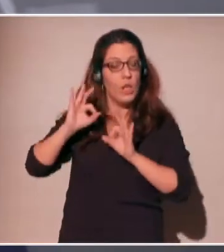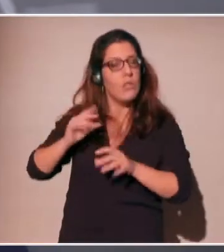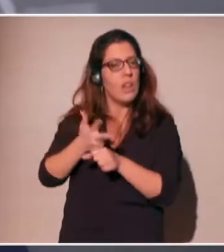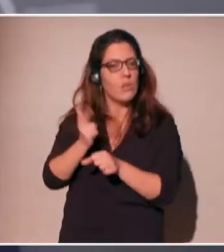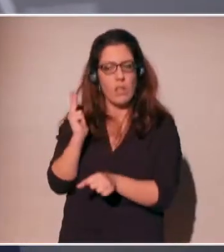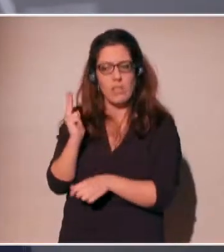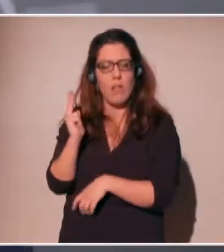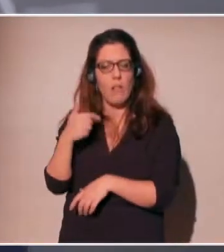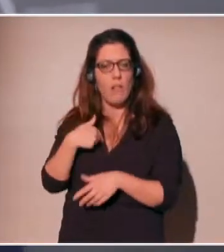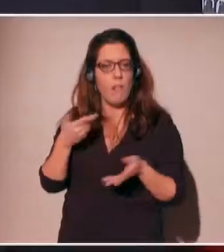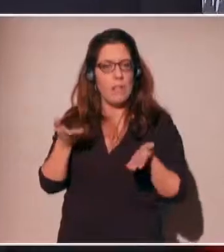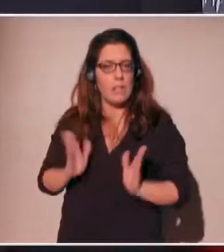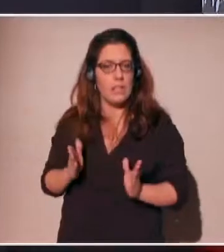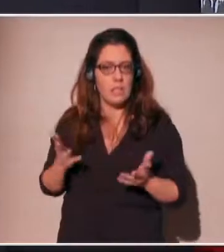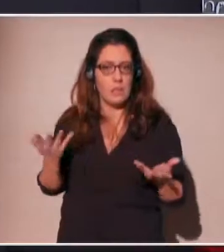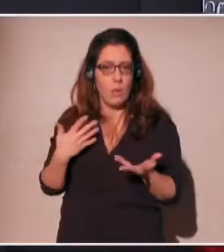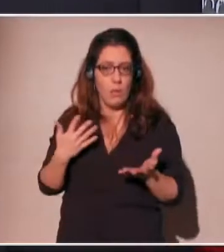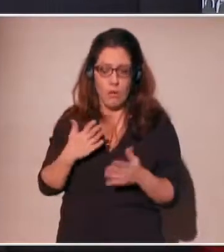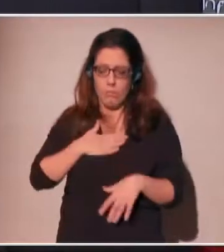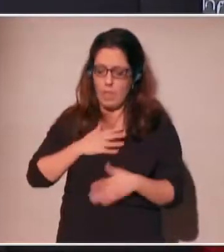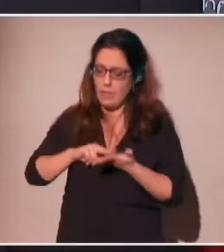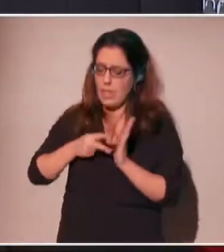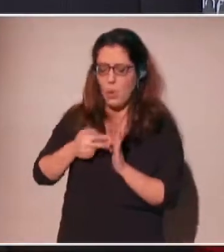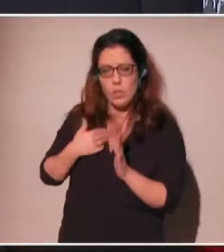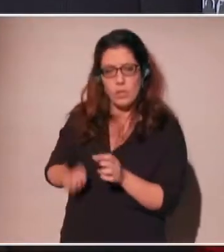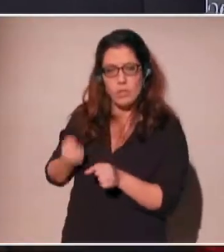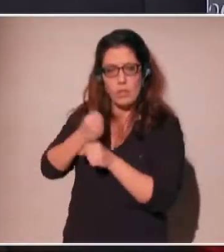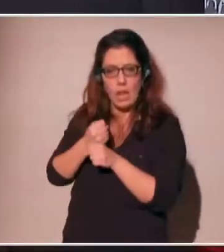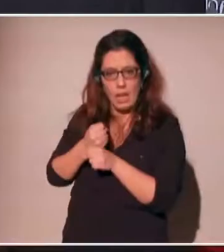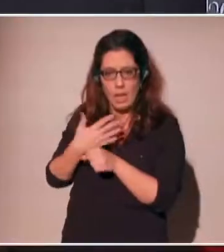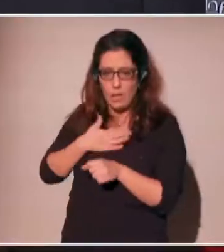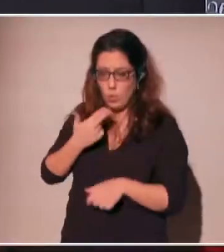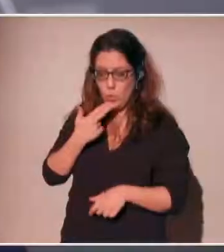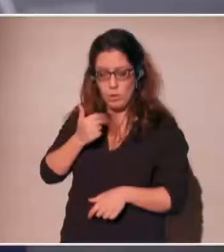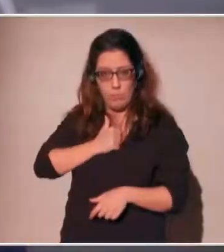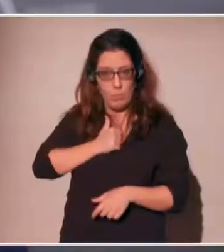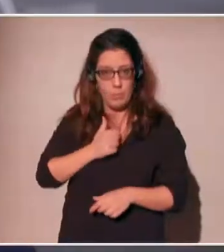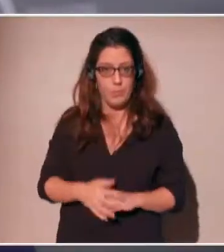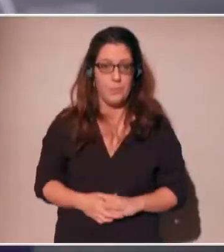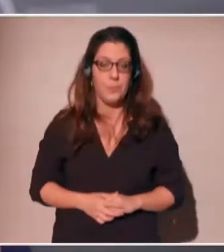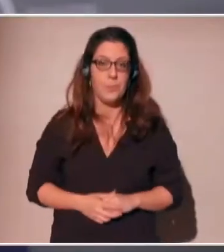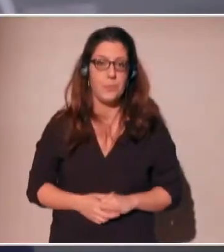de m'appliquer mes propres technologies d'augmentation. Et